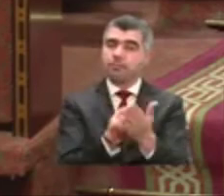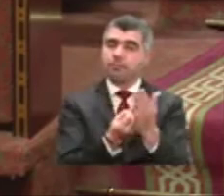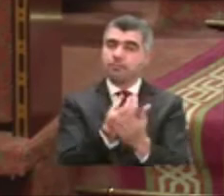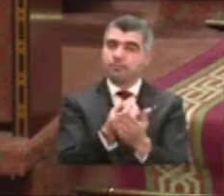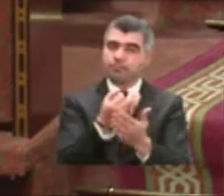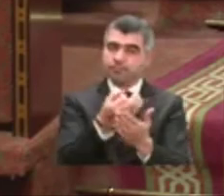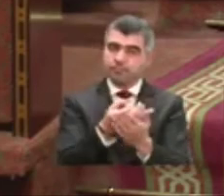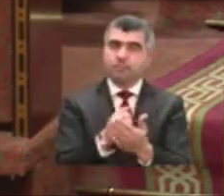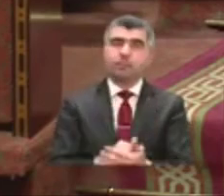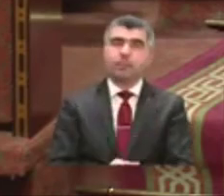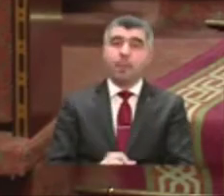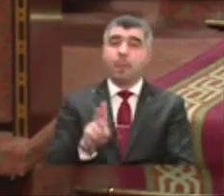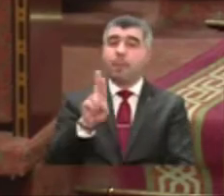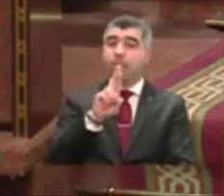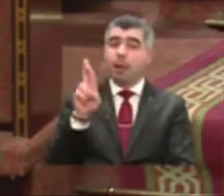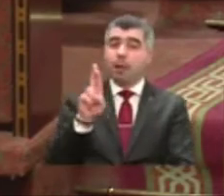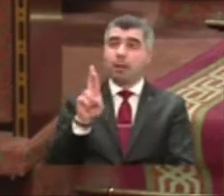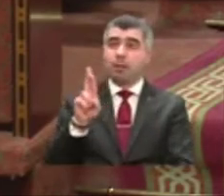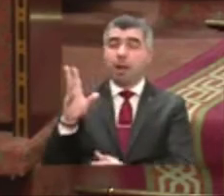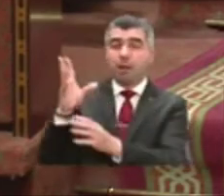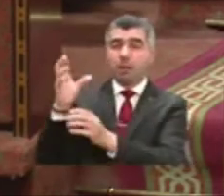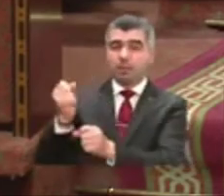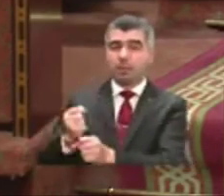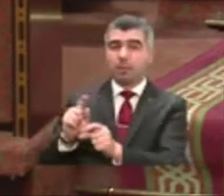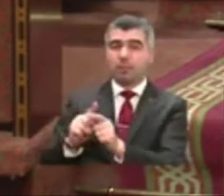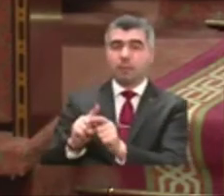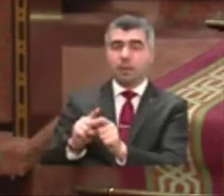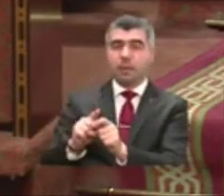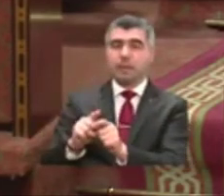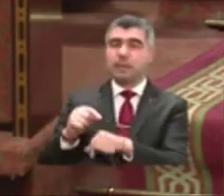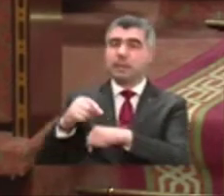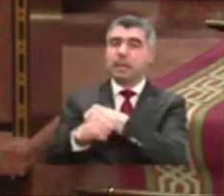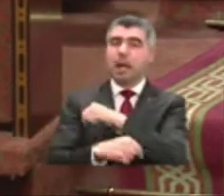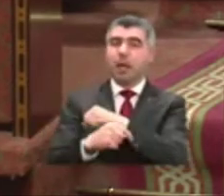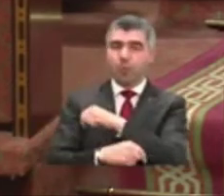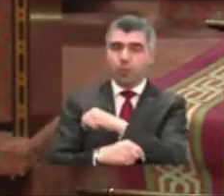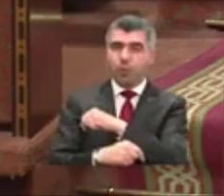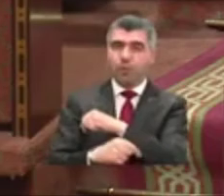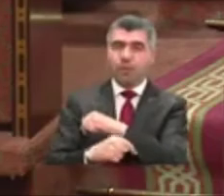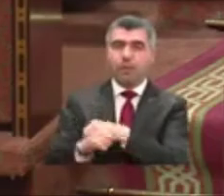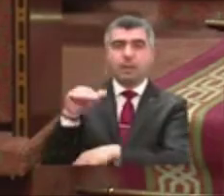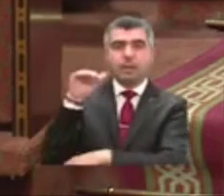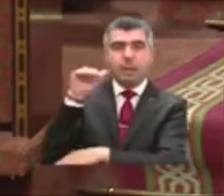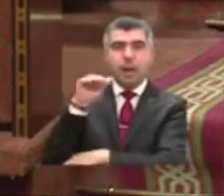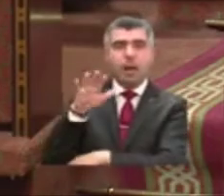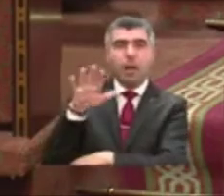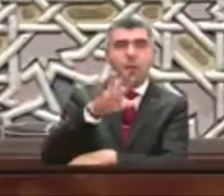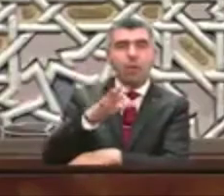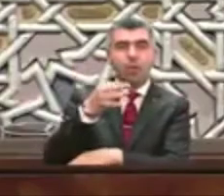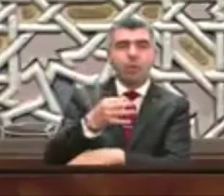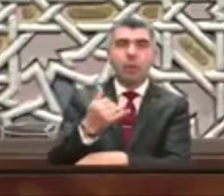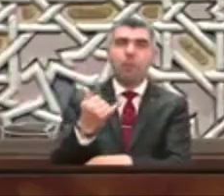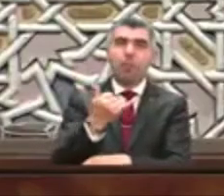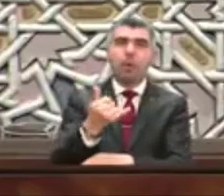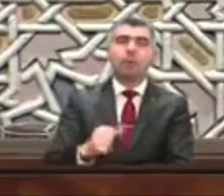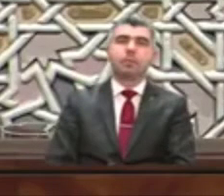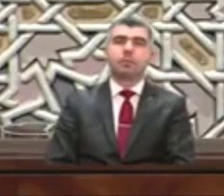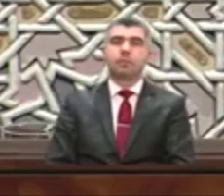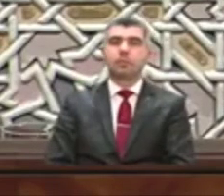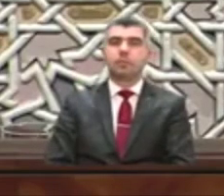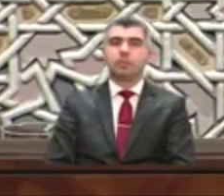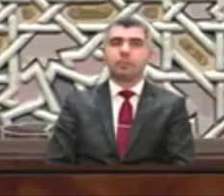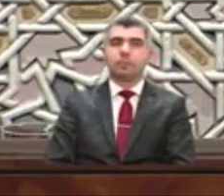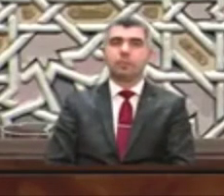وبهذه الكلمة بأن جلالة الملك أعطى الأولوية لهذه المناطق الجنوبية ودار النموذج التنموي الجديد وهنالك عناية خاصة في هذا